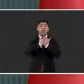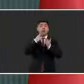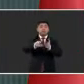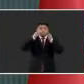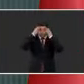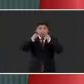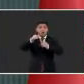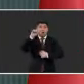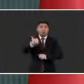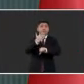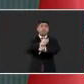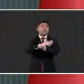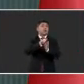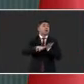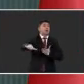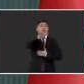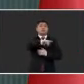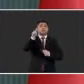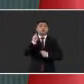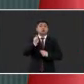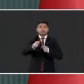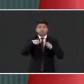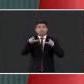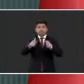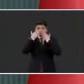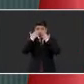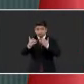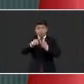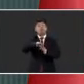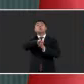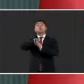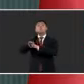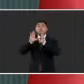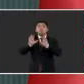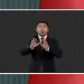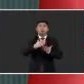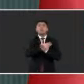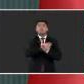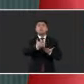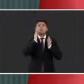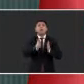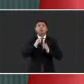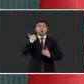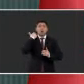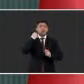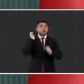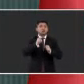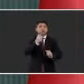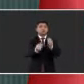odağında vatandaşlarımızın işini korumak, bunun da ötesinde sürekli yeni iş alanları